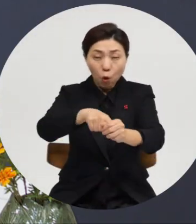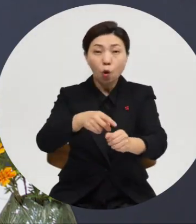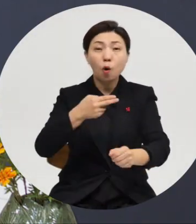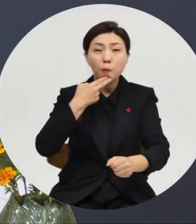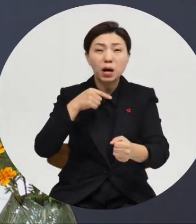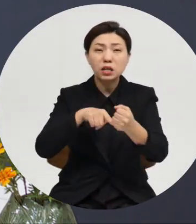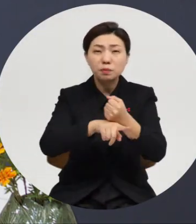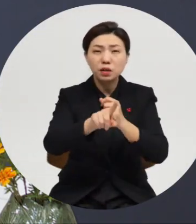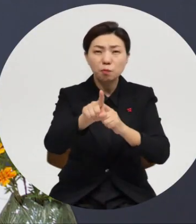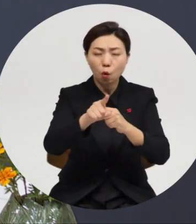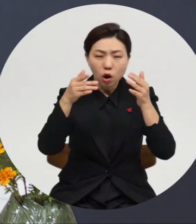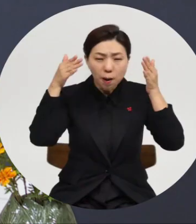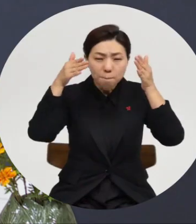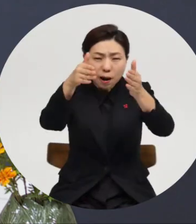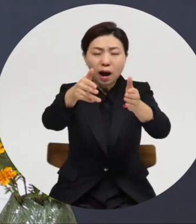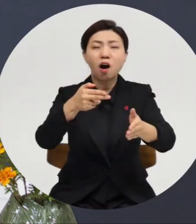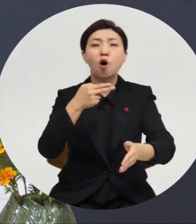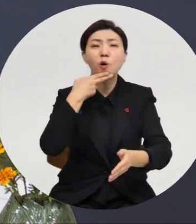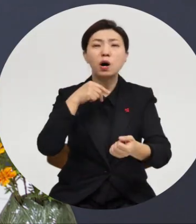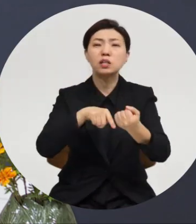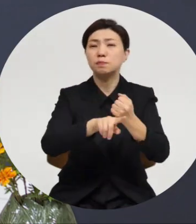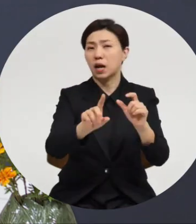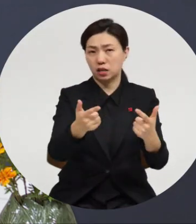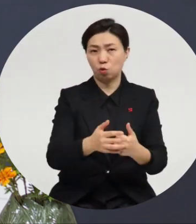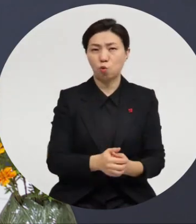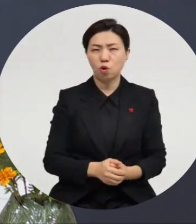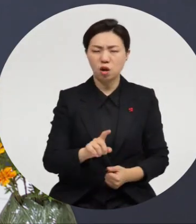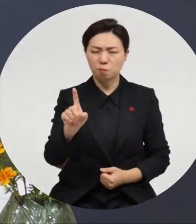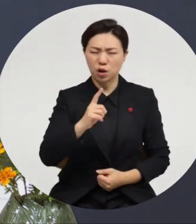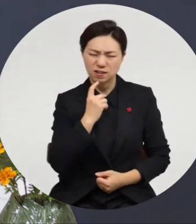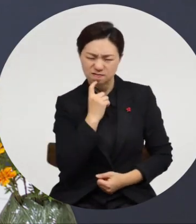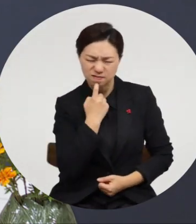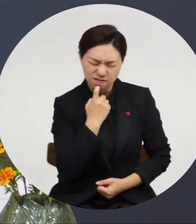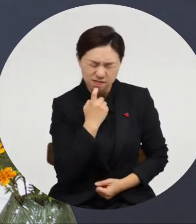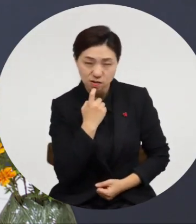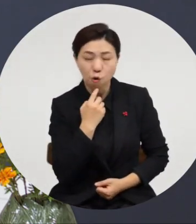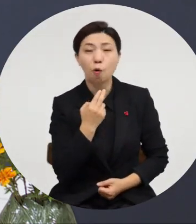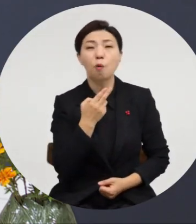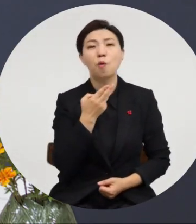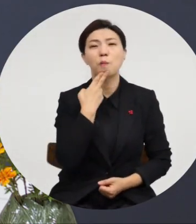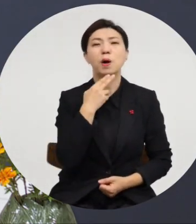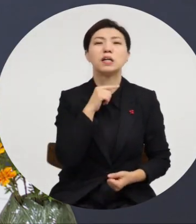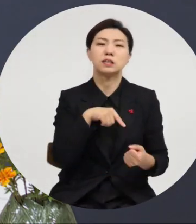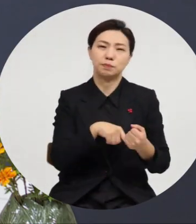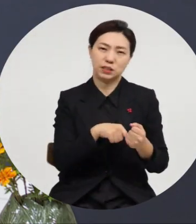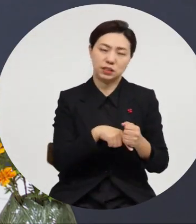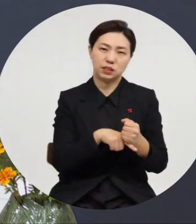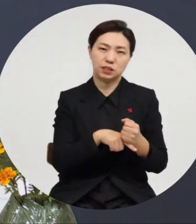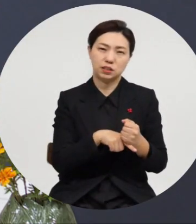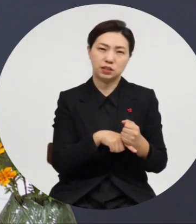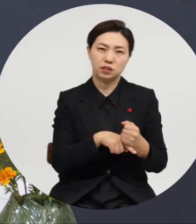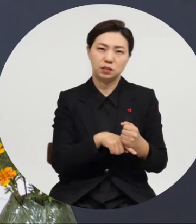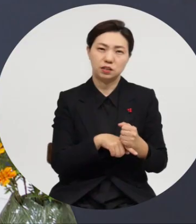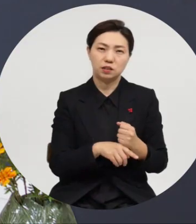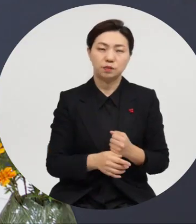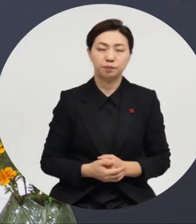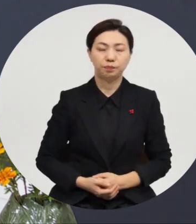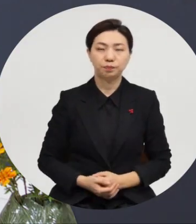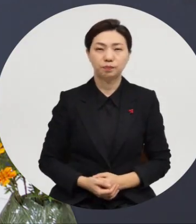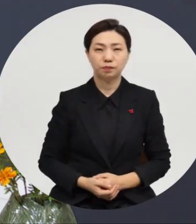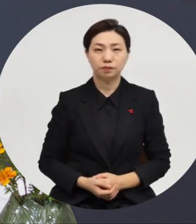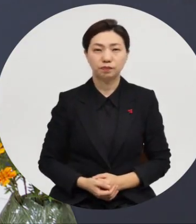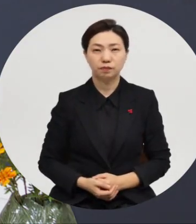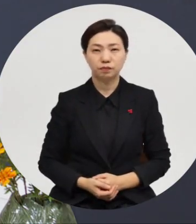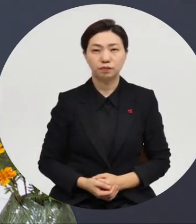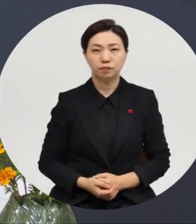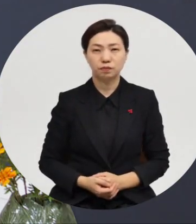여기서 목적이 없다 하는 것은 아무런 방향이 없다가 아니라 집착이 없다. 엄격한